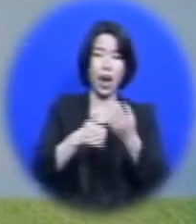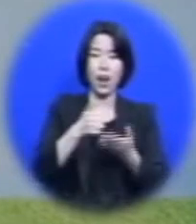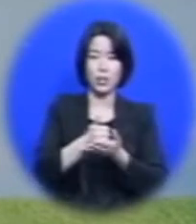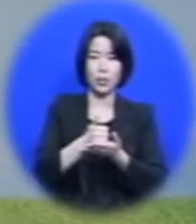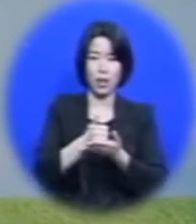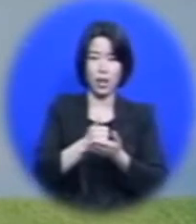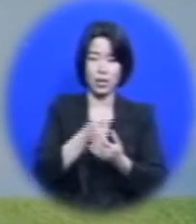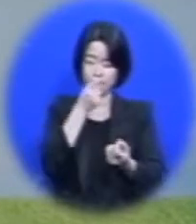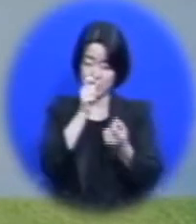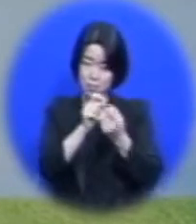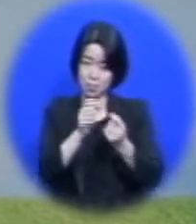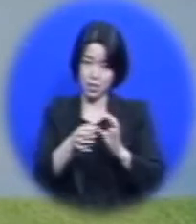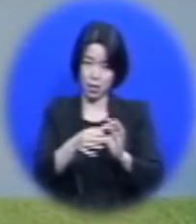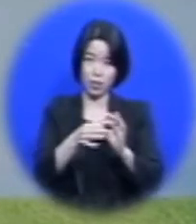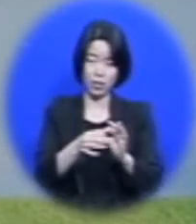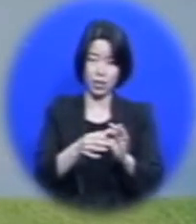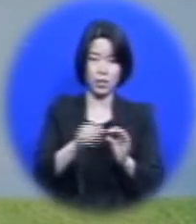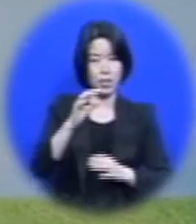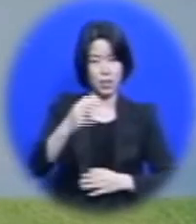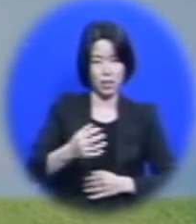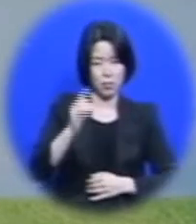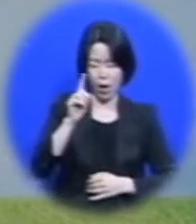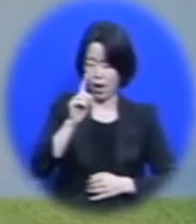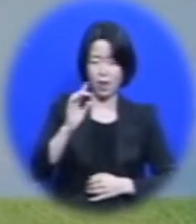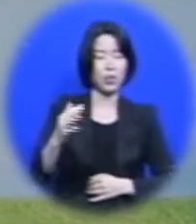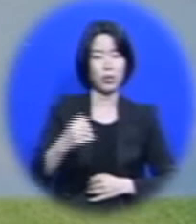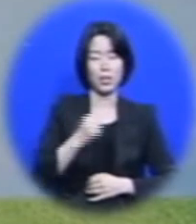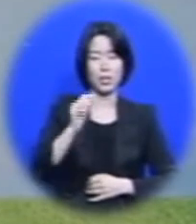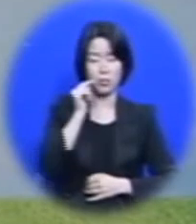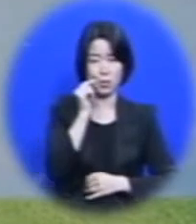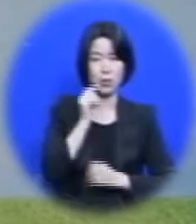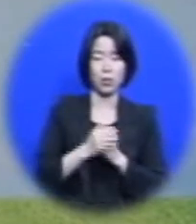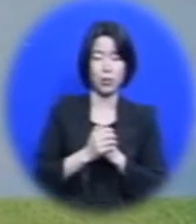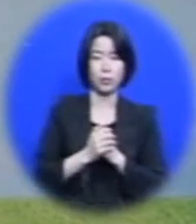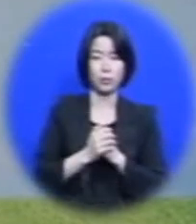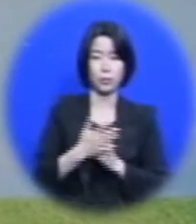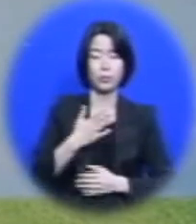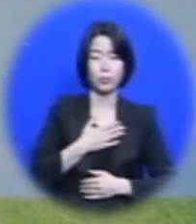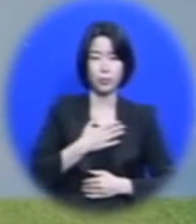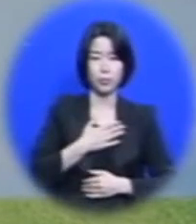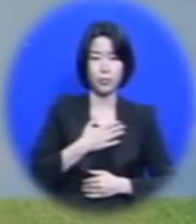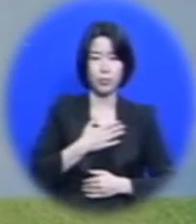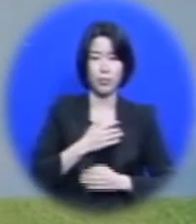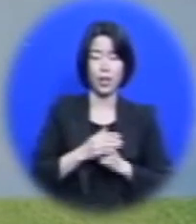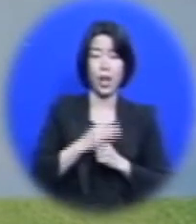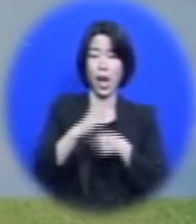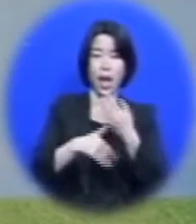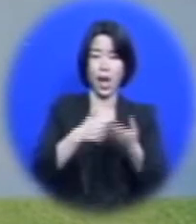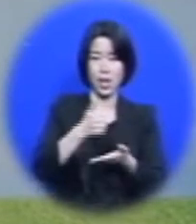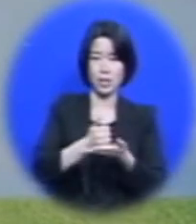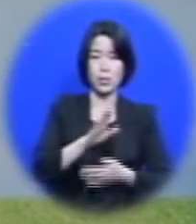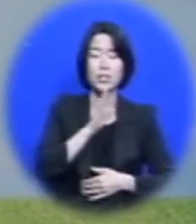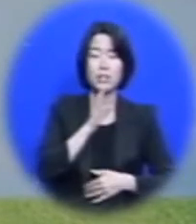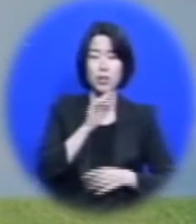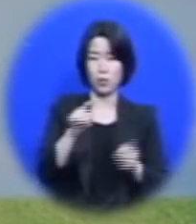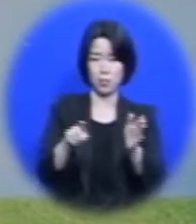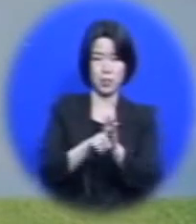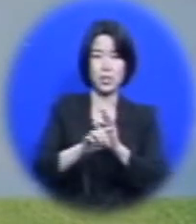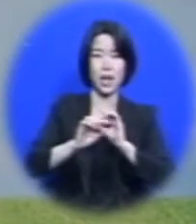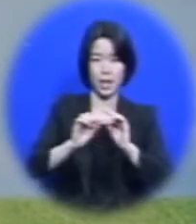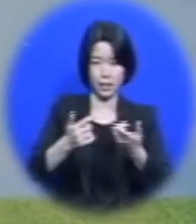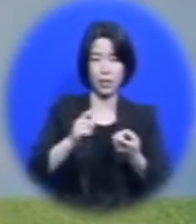친밀한 관계를 전혀 누리지 못했고 그리고 하나님을 실제로 믿지